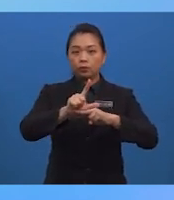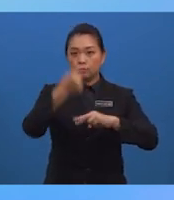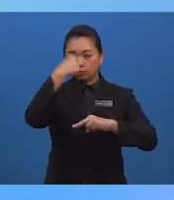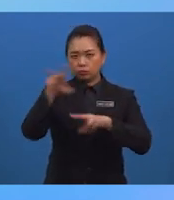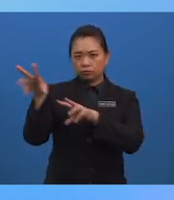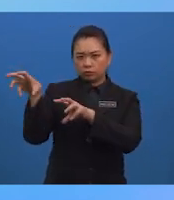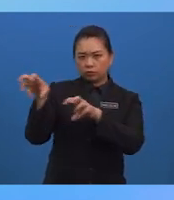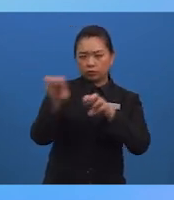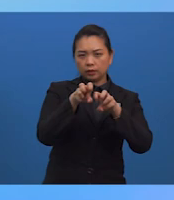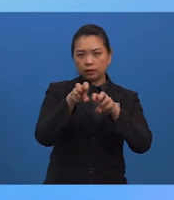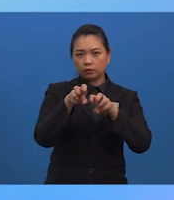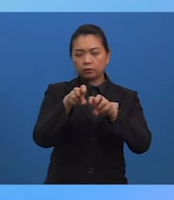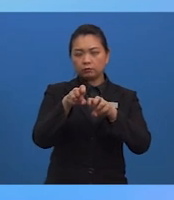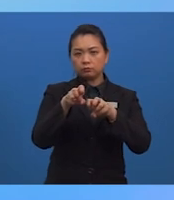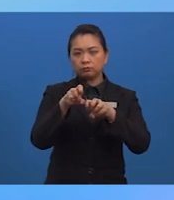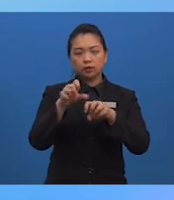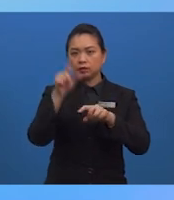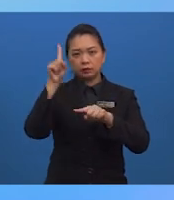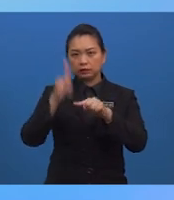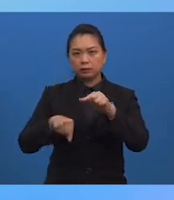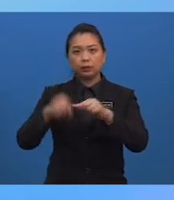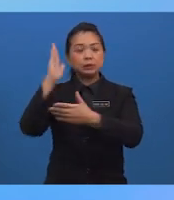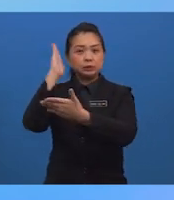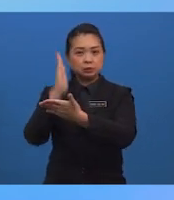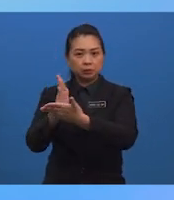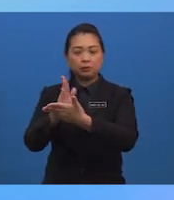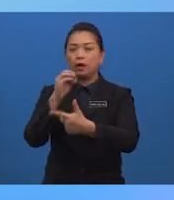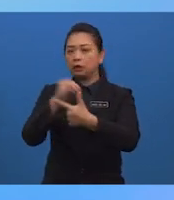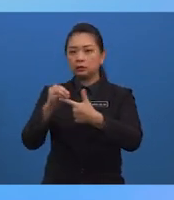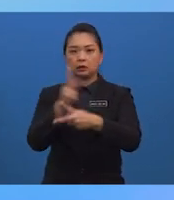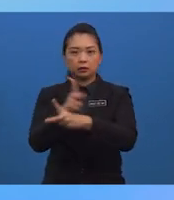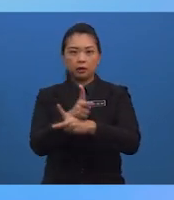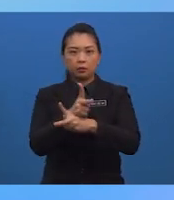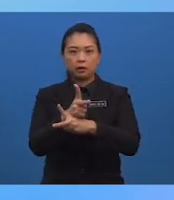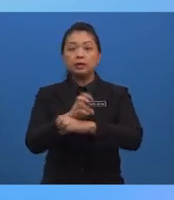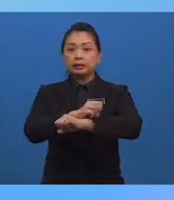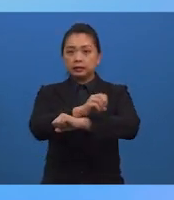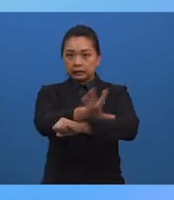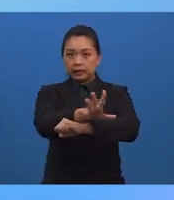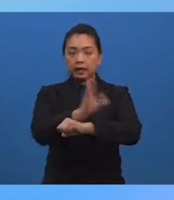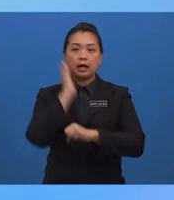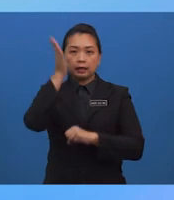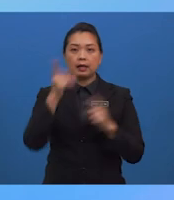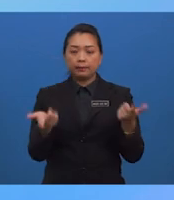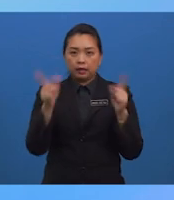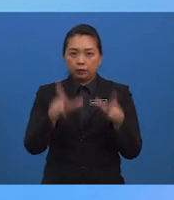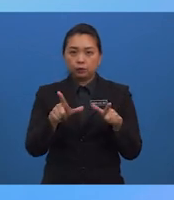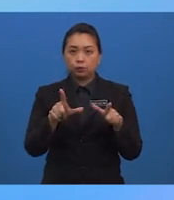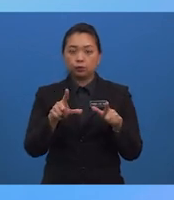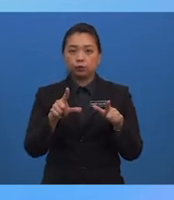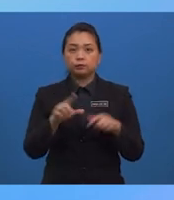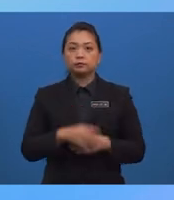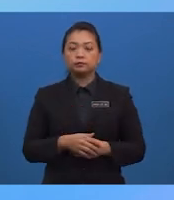keluar pelaburan mereka tanpa boleh disekat atau dikawal. Kesannya akan berlaku kegawatan